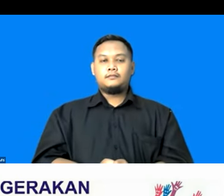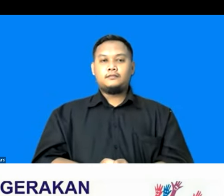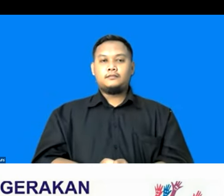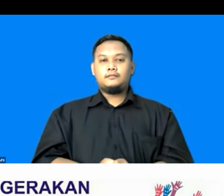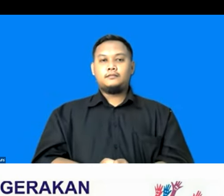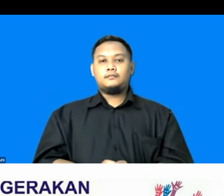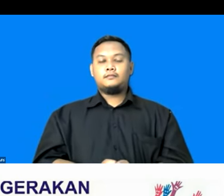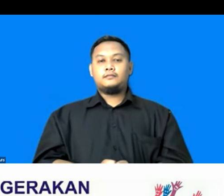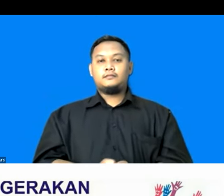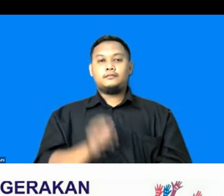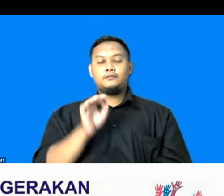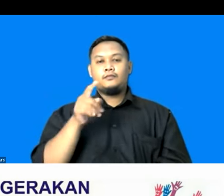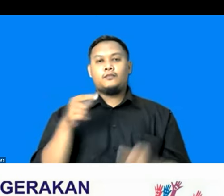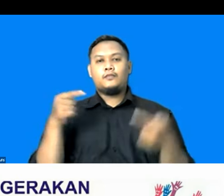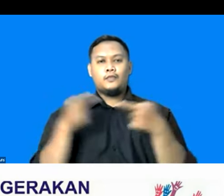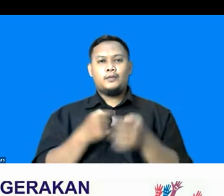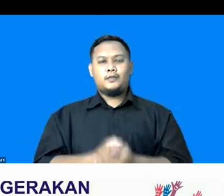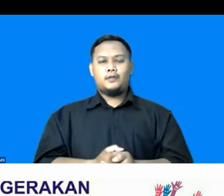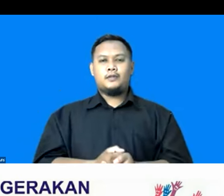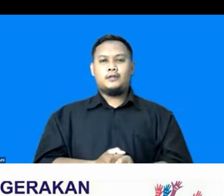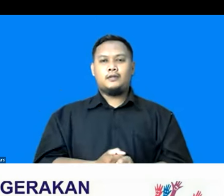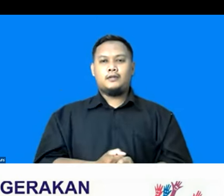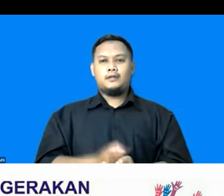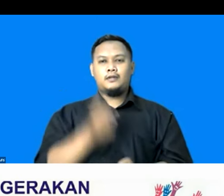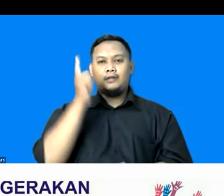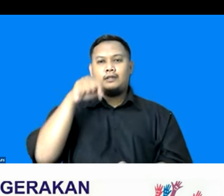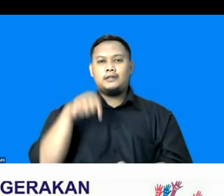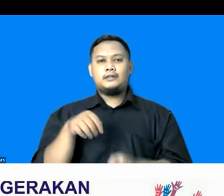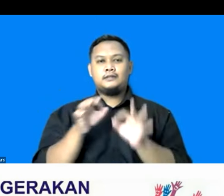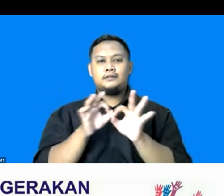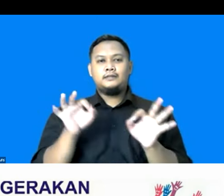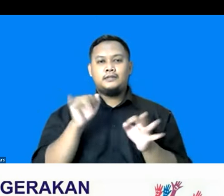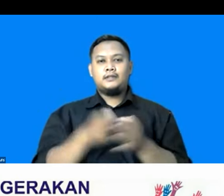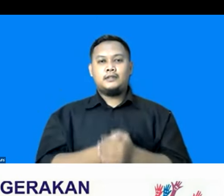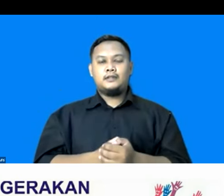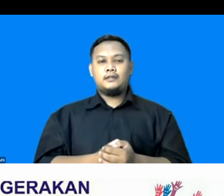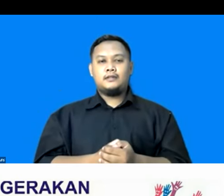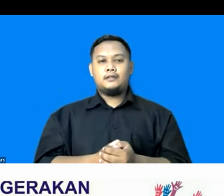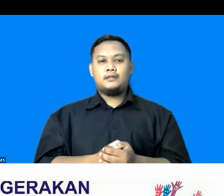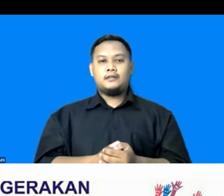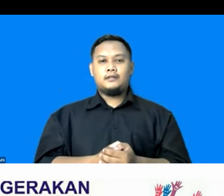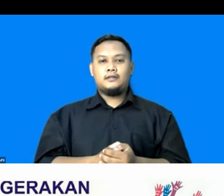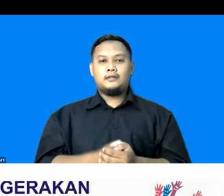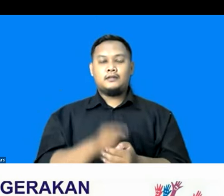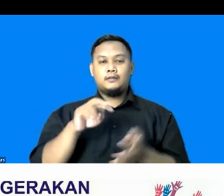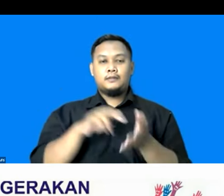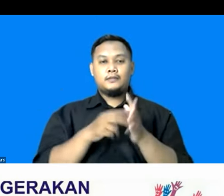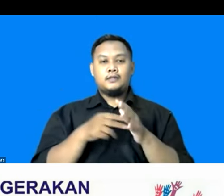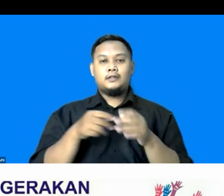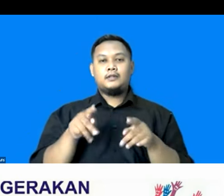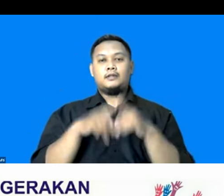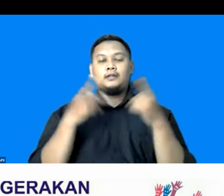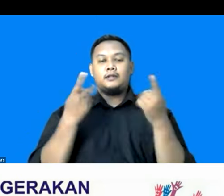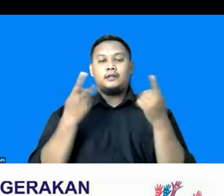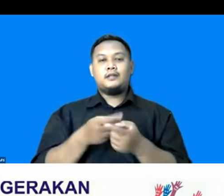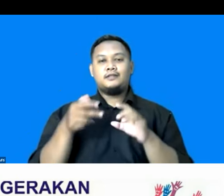Ya, ini berhubung hari ini agak sepi, berarti nilainya yang enggak, yang di kelas online ini dipotong ini.